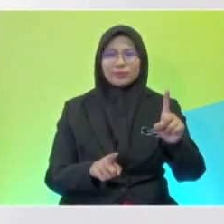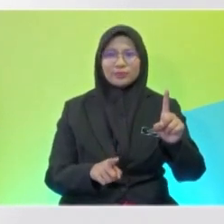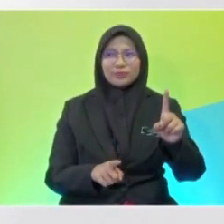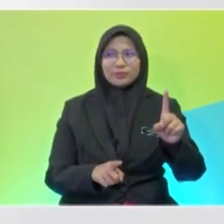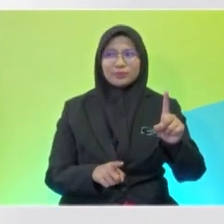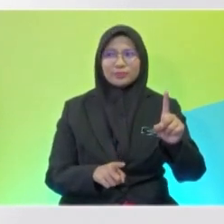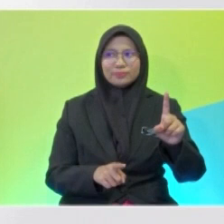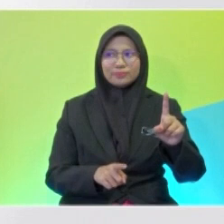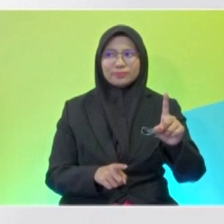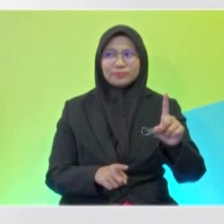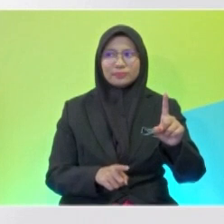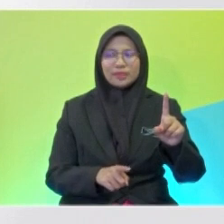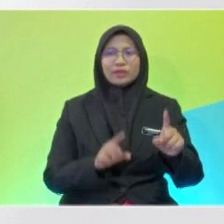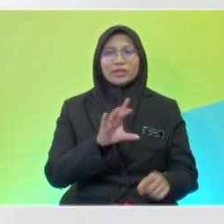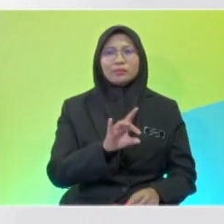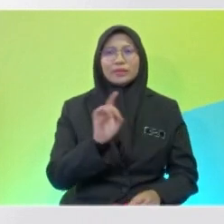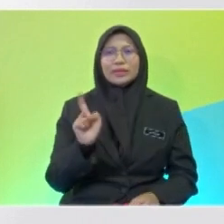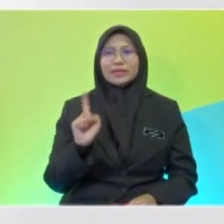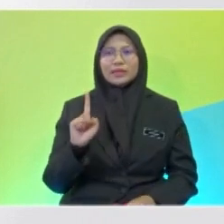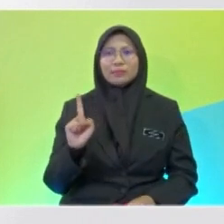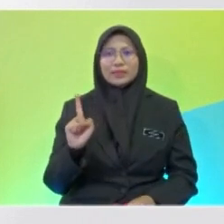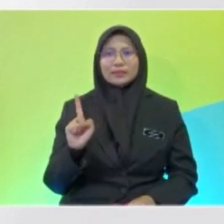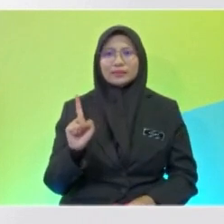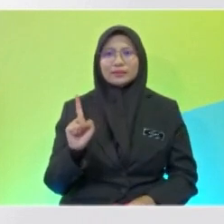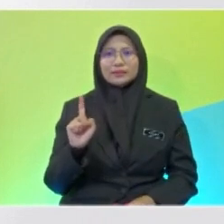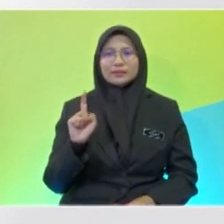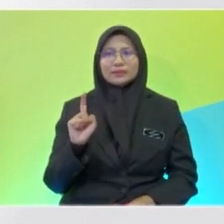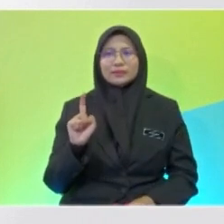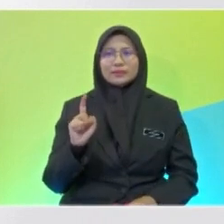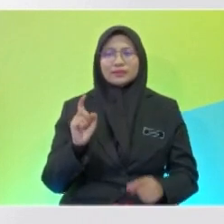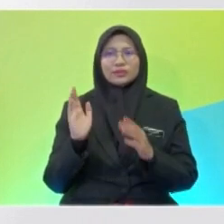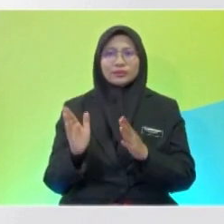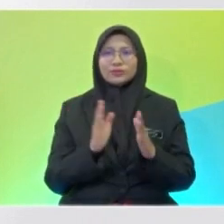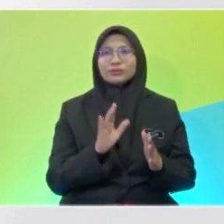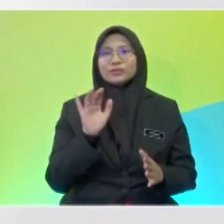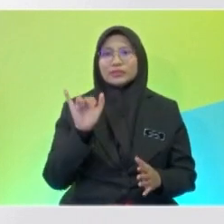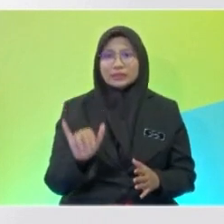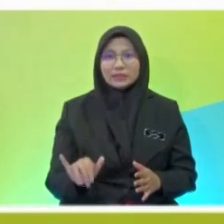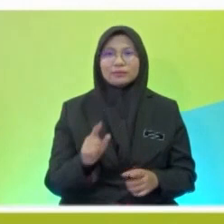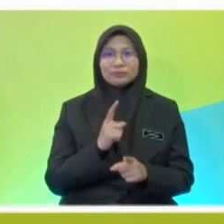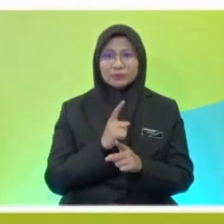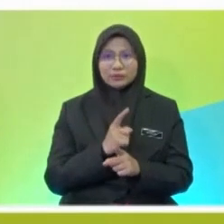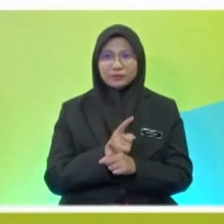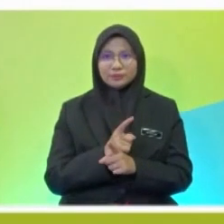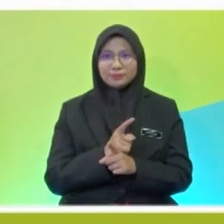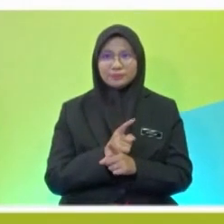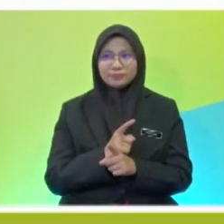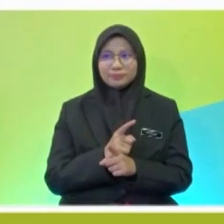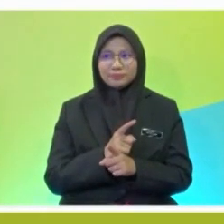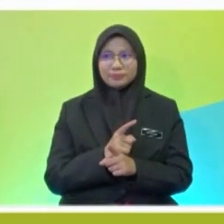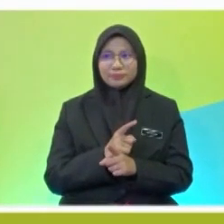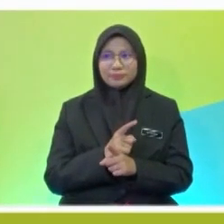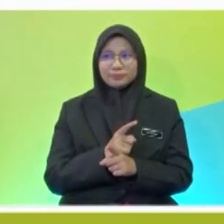eee jawaban mana untuk pernyataan langkah kerja yang tepat jadi sekiranya Amali telah dilakukan amat mudah ya amat mudah di